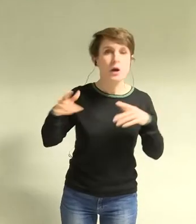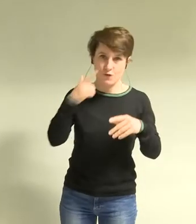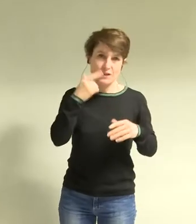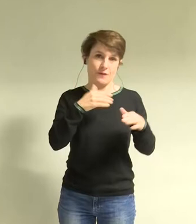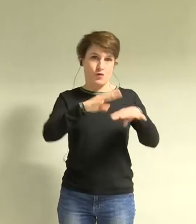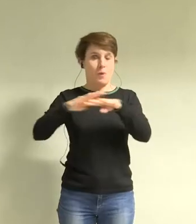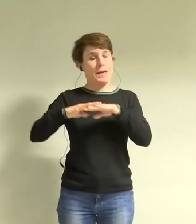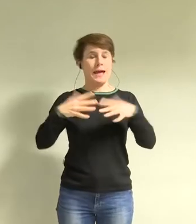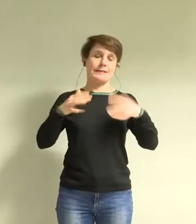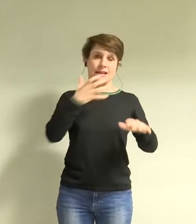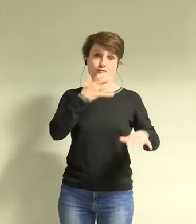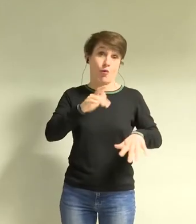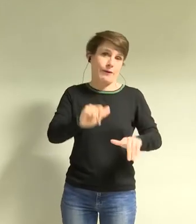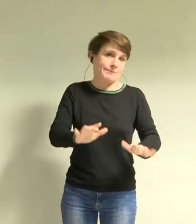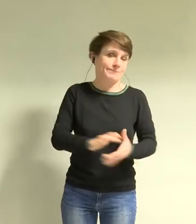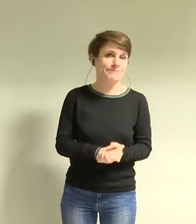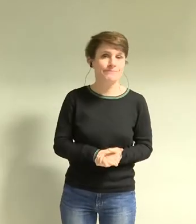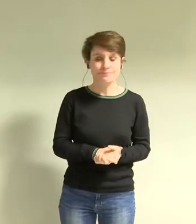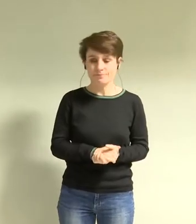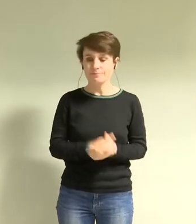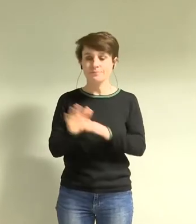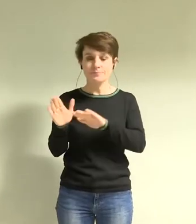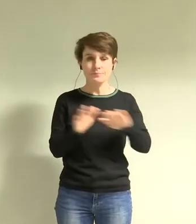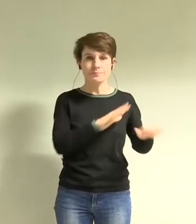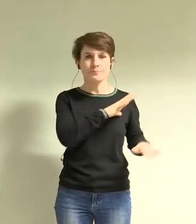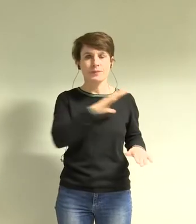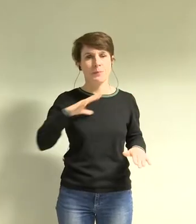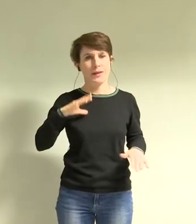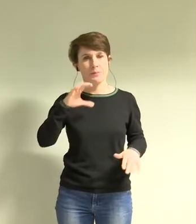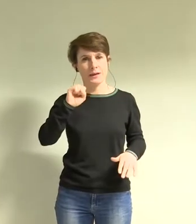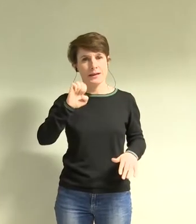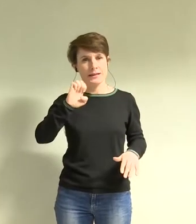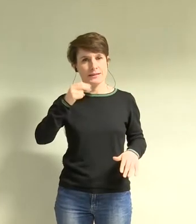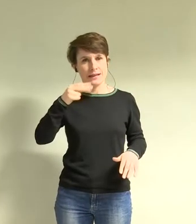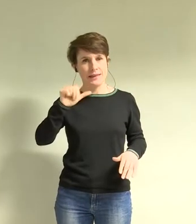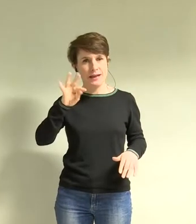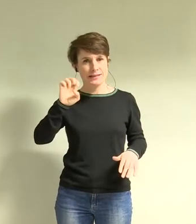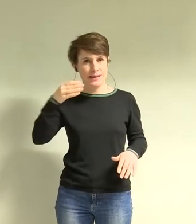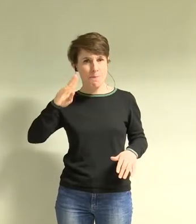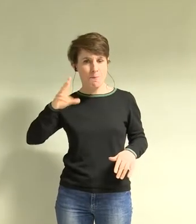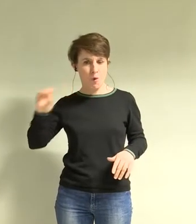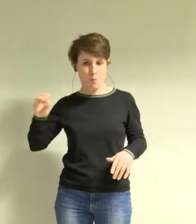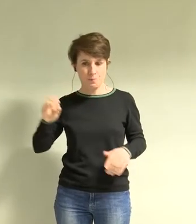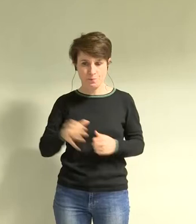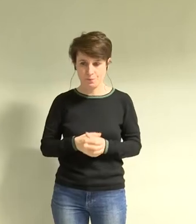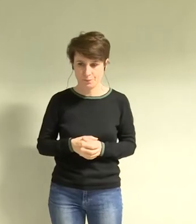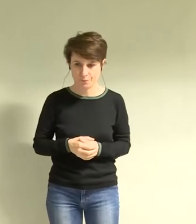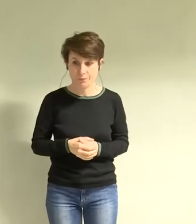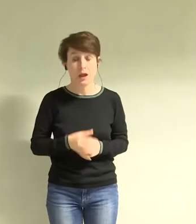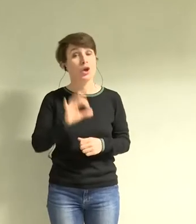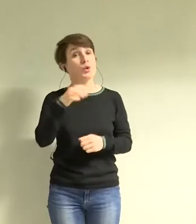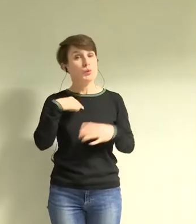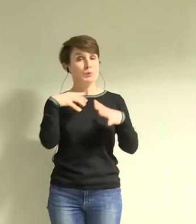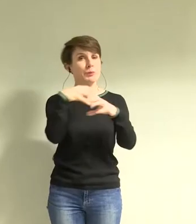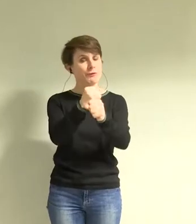madame c'est la tempo et merci monsieur le maire juste quelques petits mots très rapidement pour saluer l'initiative de